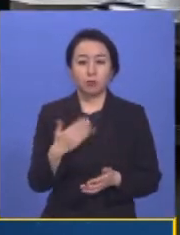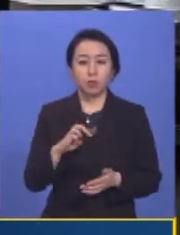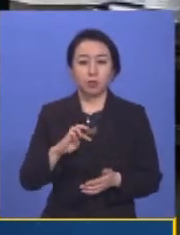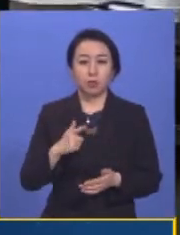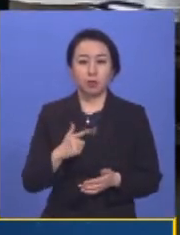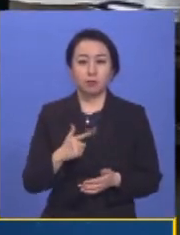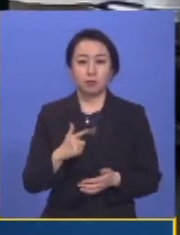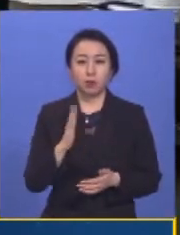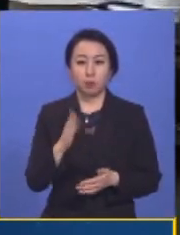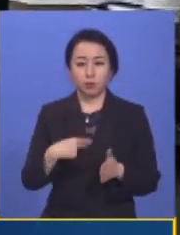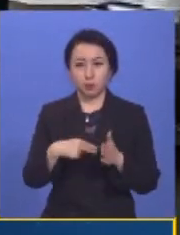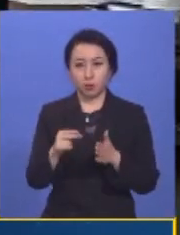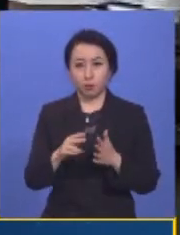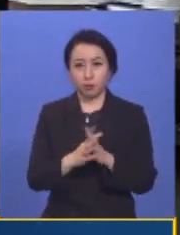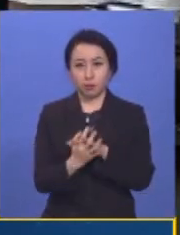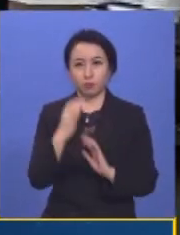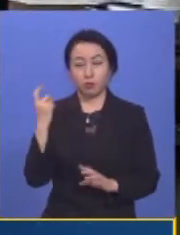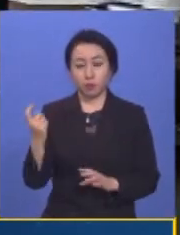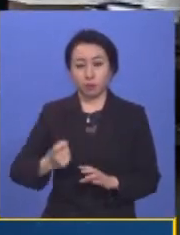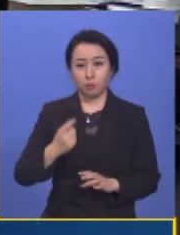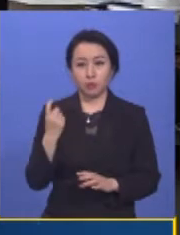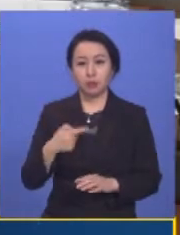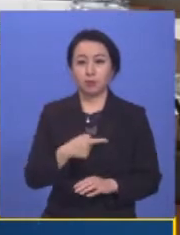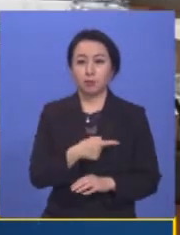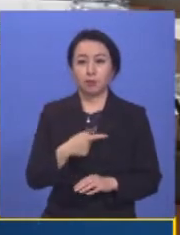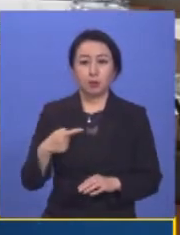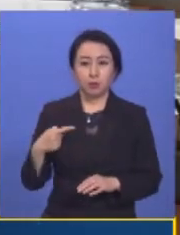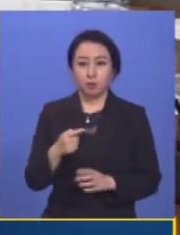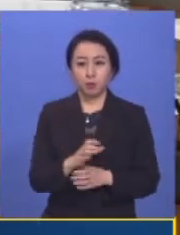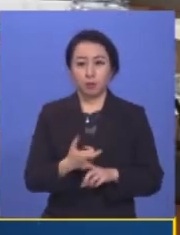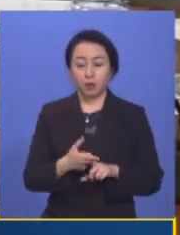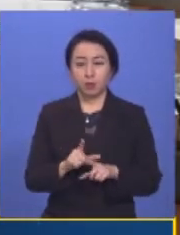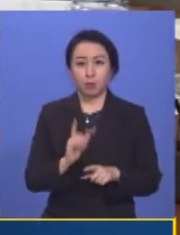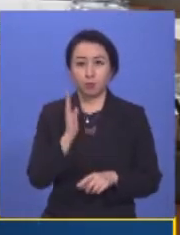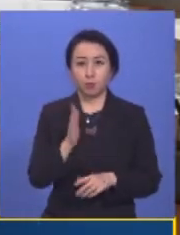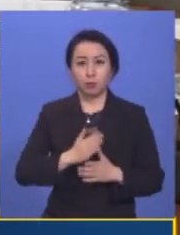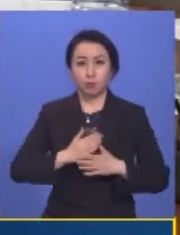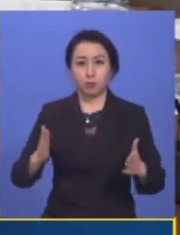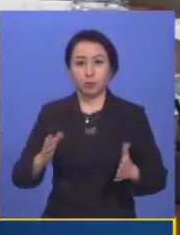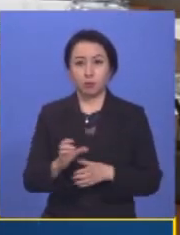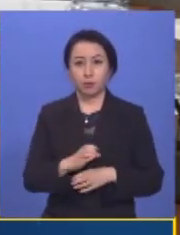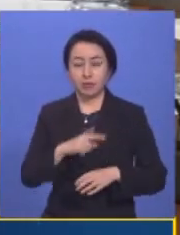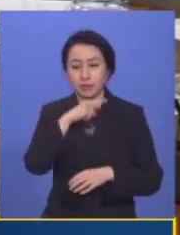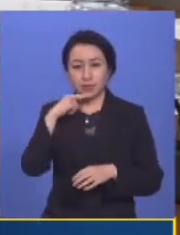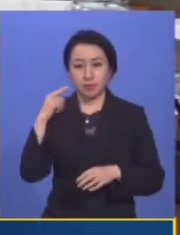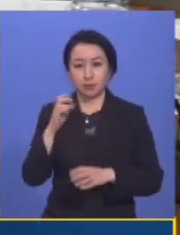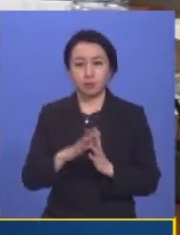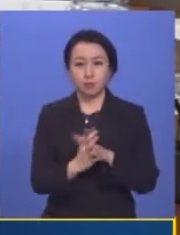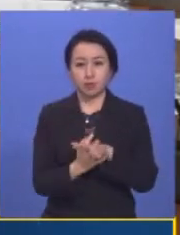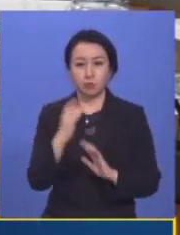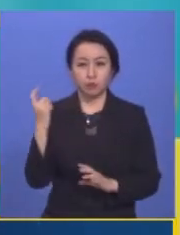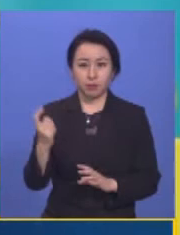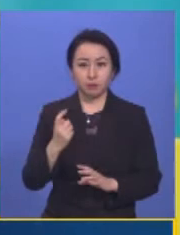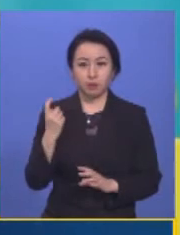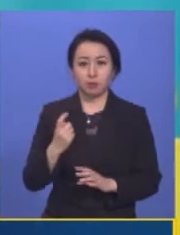тенге вынуждены будут закупать у сельхозтоваропроизводителей за минусом наложенной пошлины. Это приведет к большой конкуренции с российскими